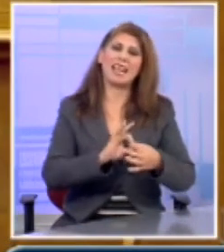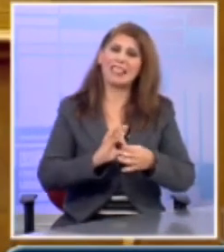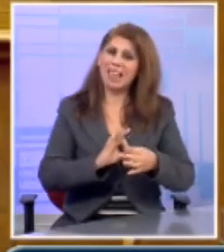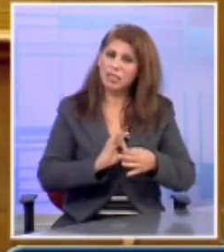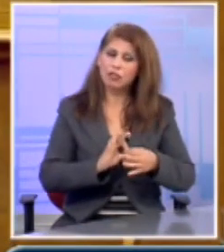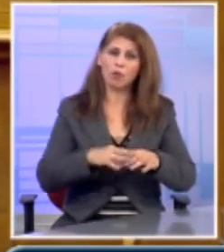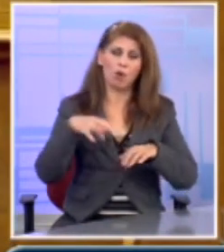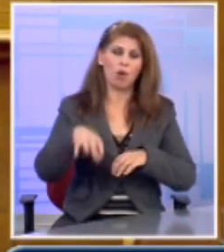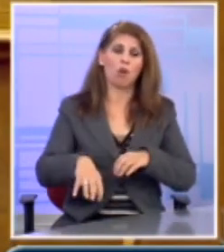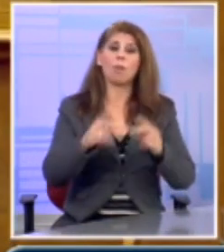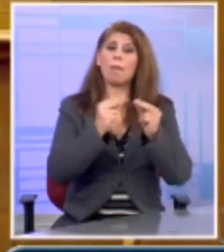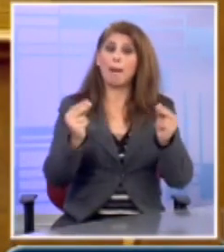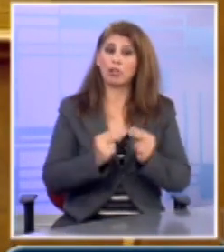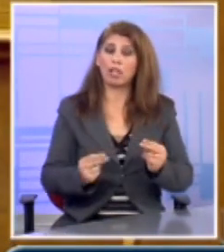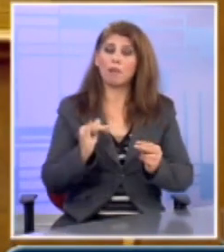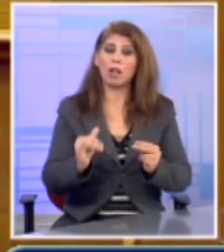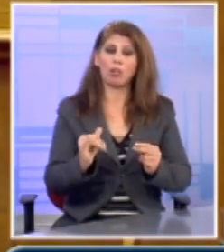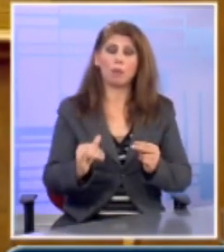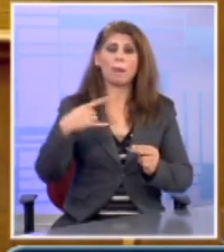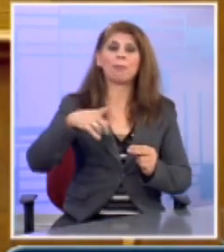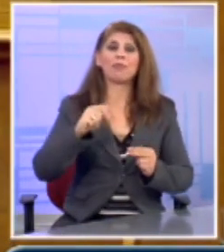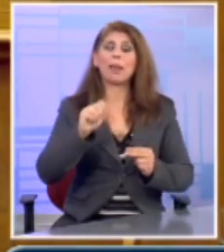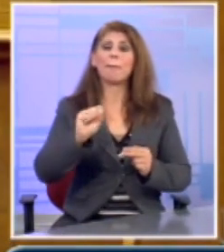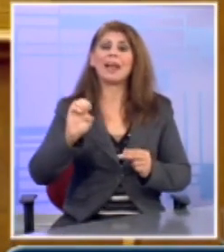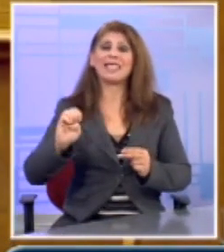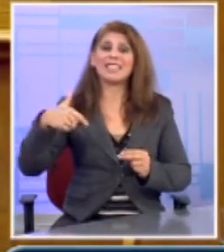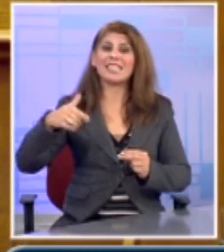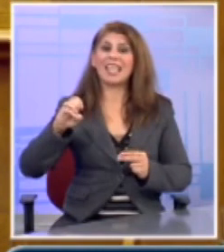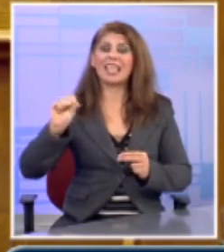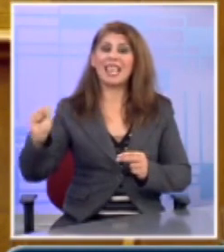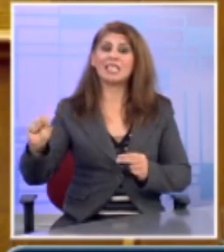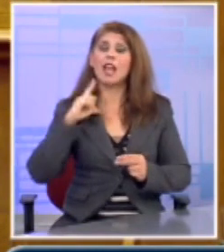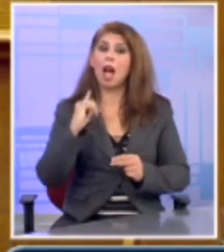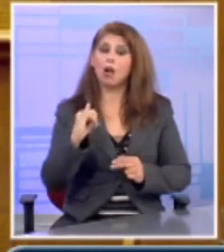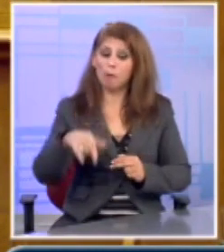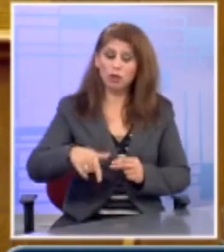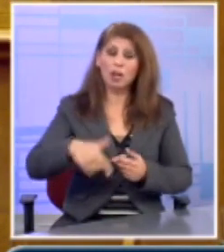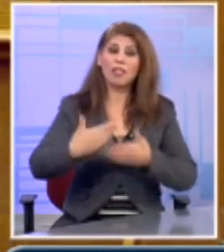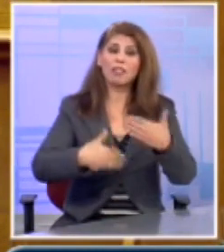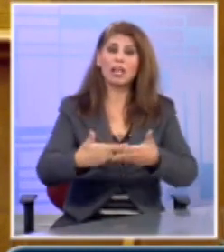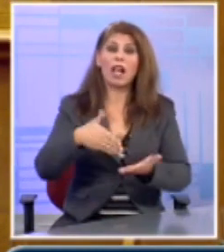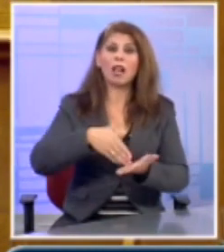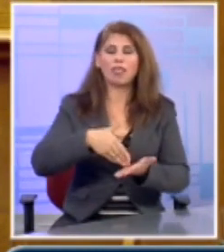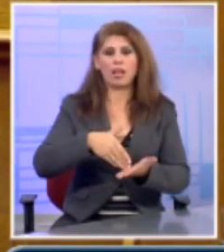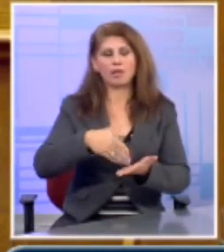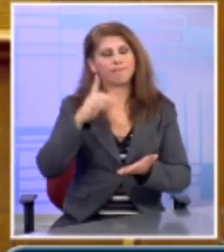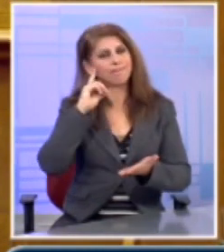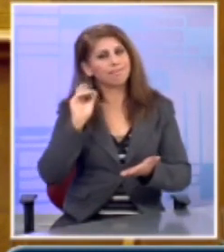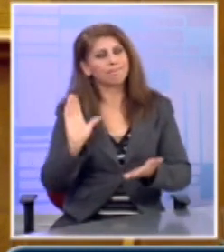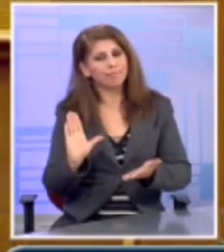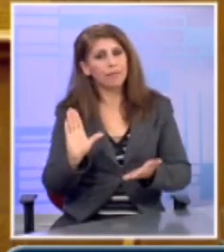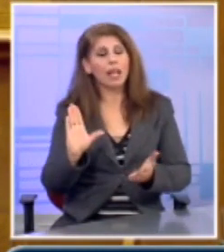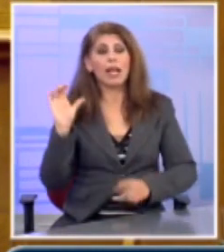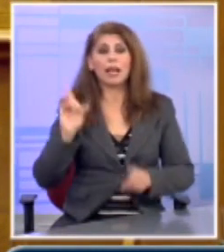με συνέπεια ακόμα και οι πασαγιές να είναι σήμερα σε διαδικασία καθάρισης. Ξέρετε,